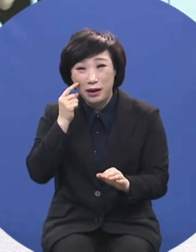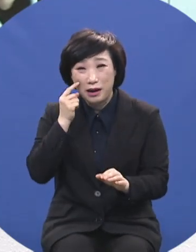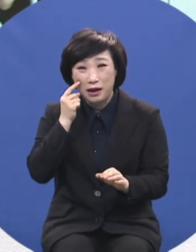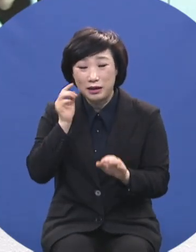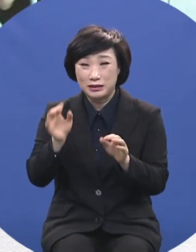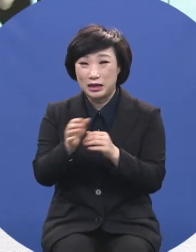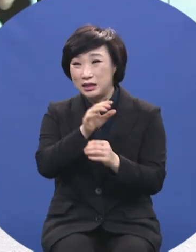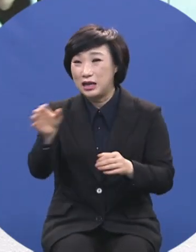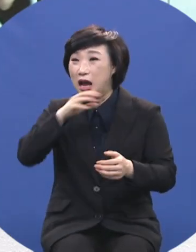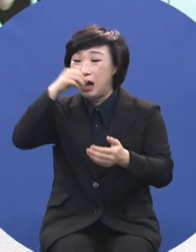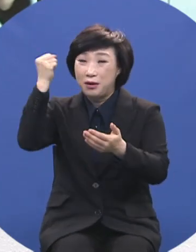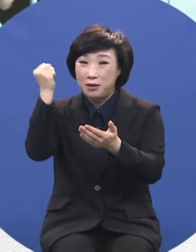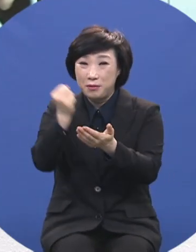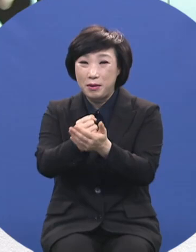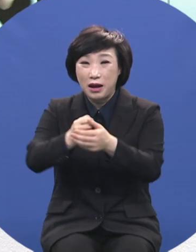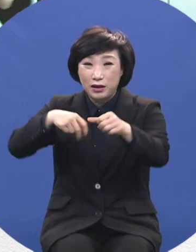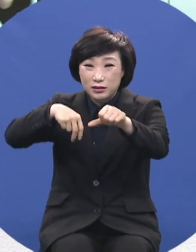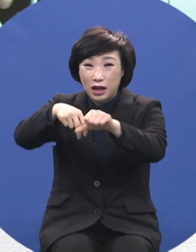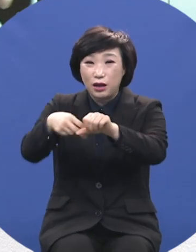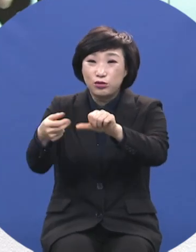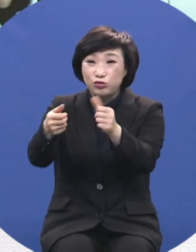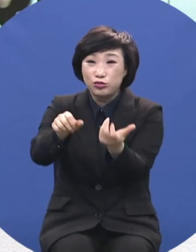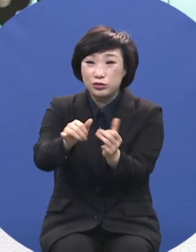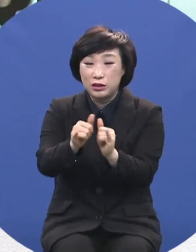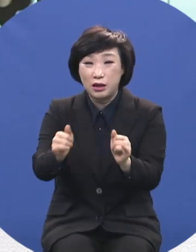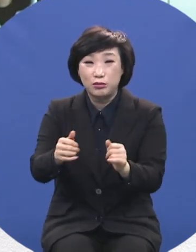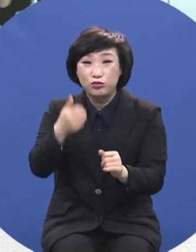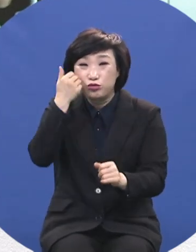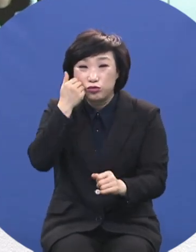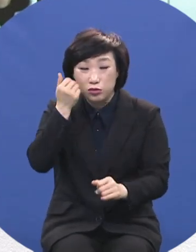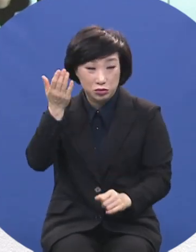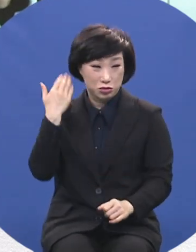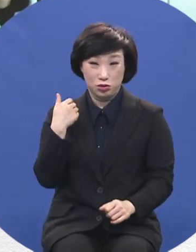십자가에 달려서 죽는 사람들은 그전에도 말씀드렸지